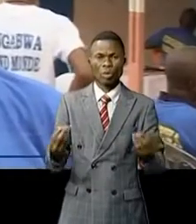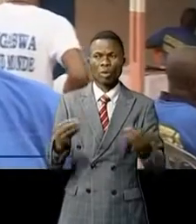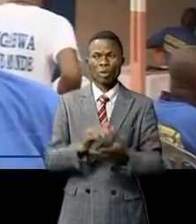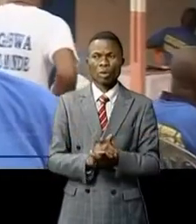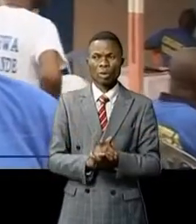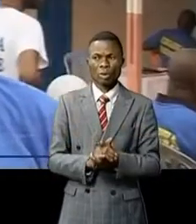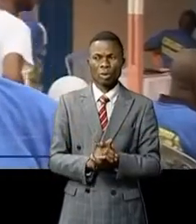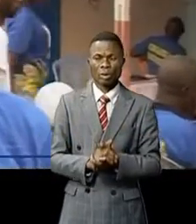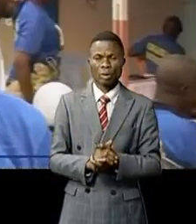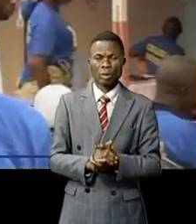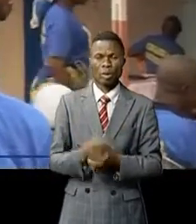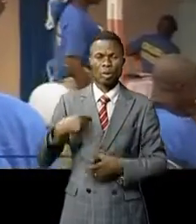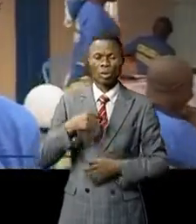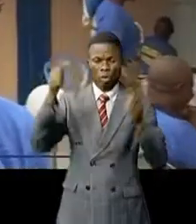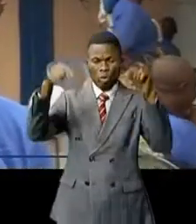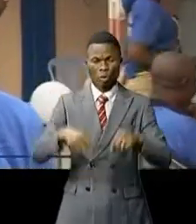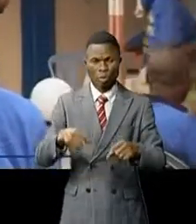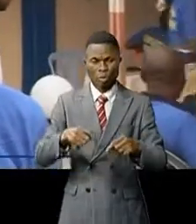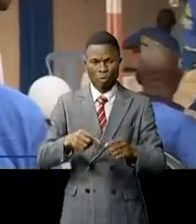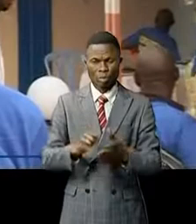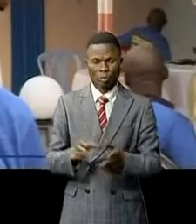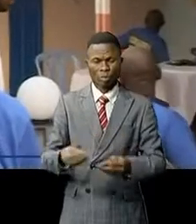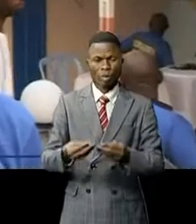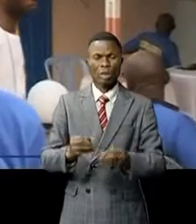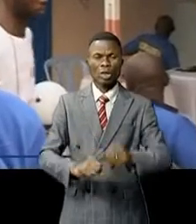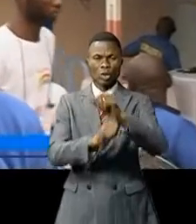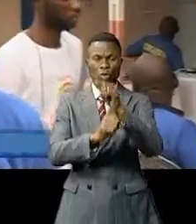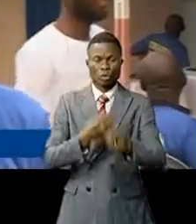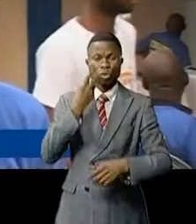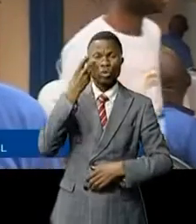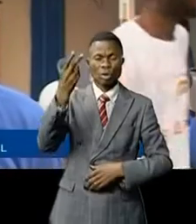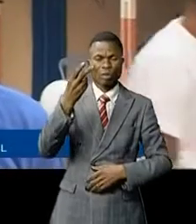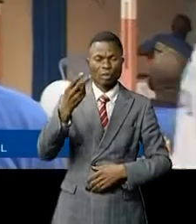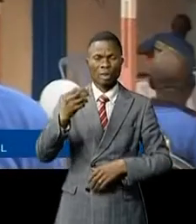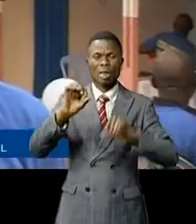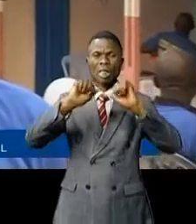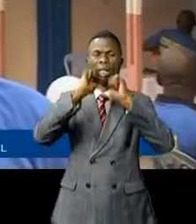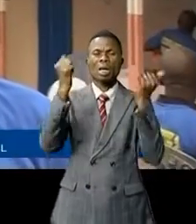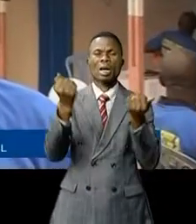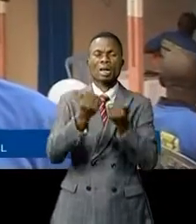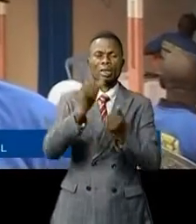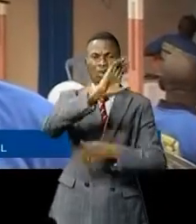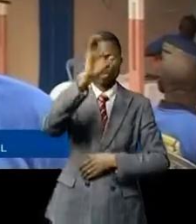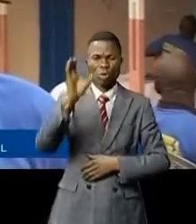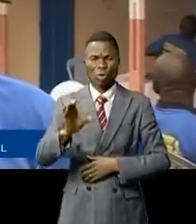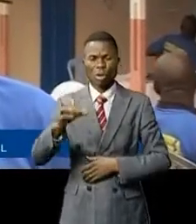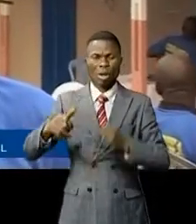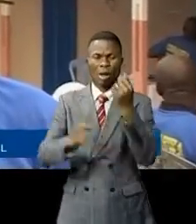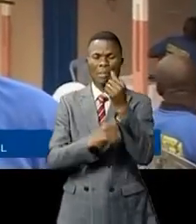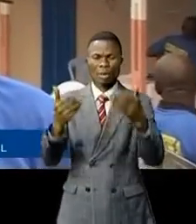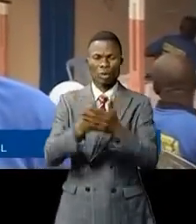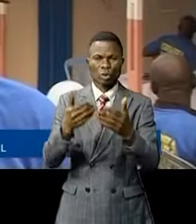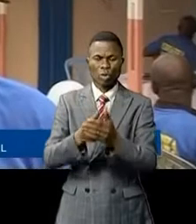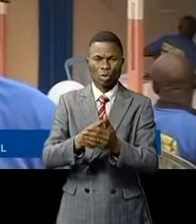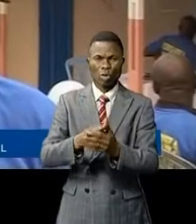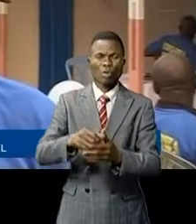Si nous sommes là, c'est pour transmettre la vision de l'Arc-en-Ciel aux membres de la nouvelle cellule de Kingabwa. Vision qui consiste à